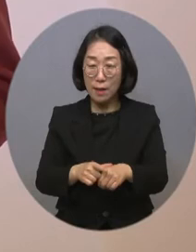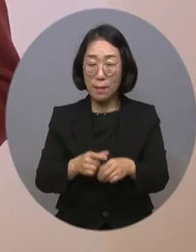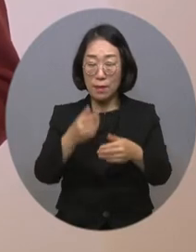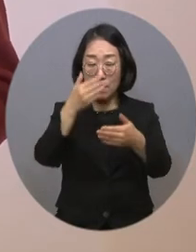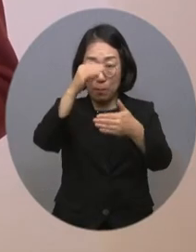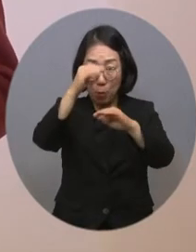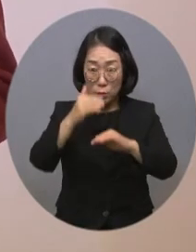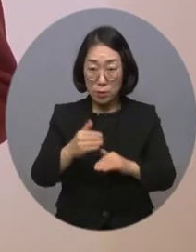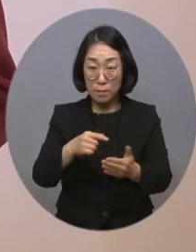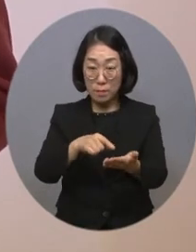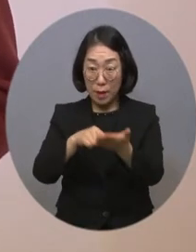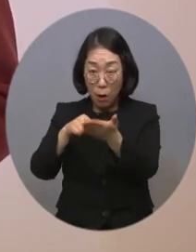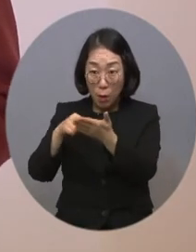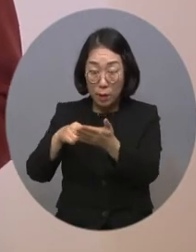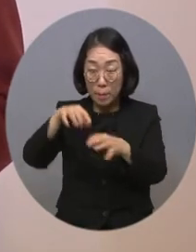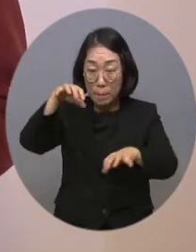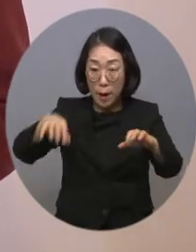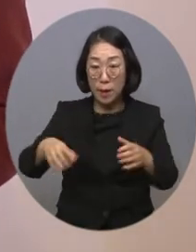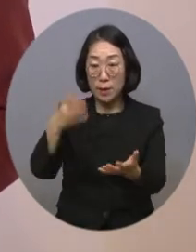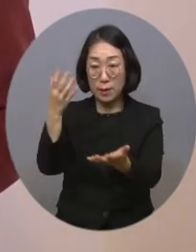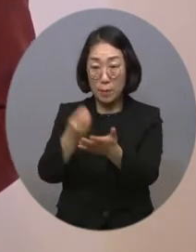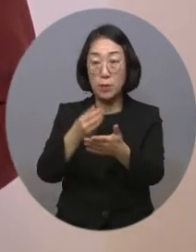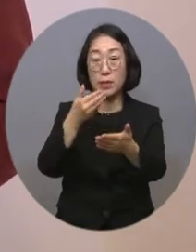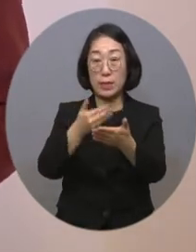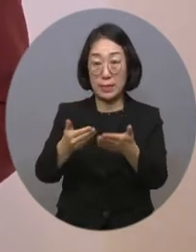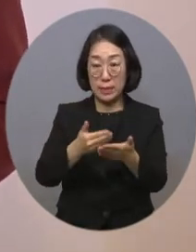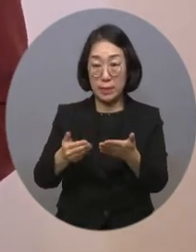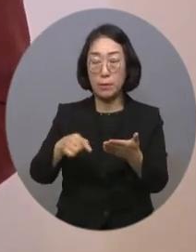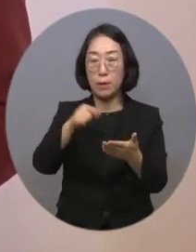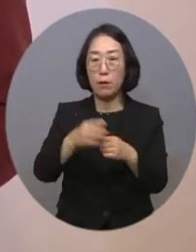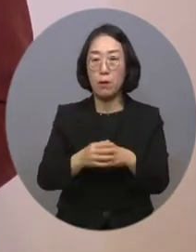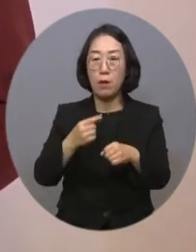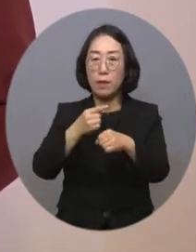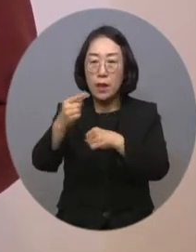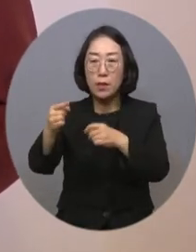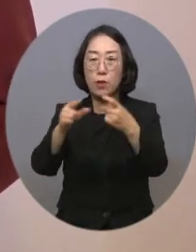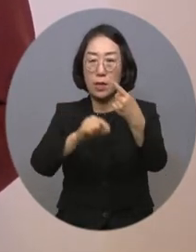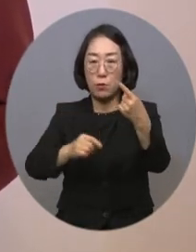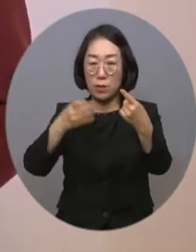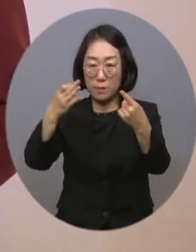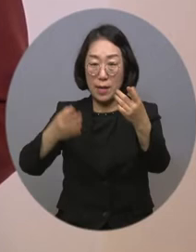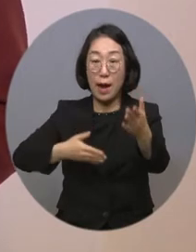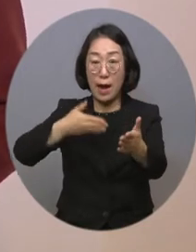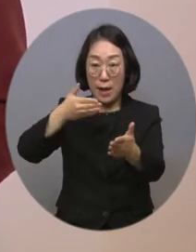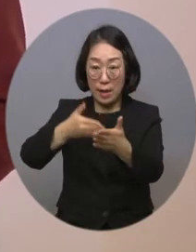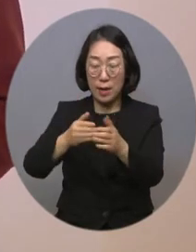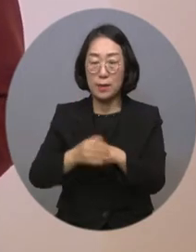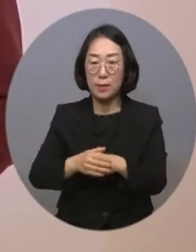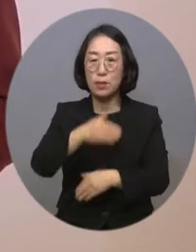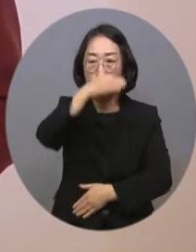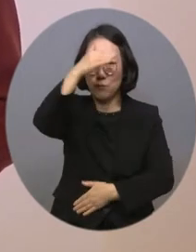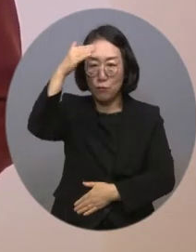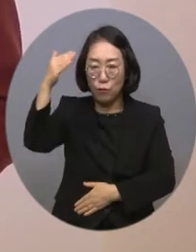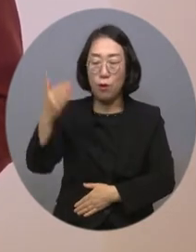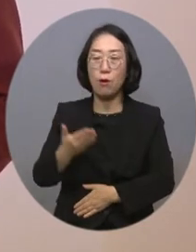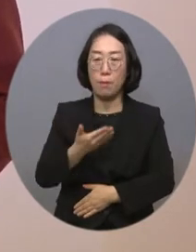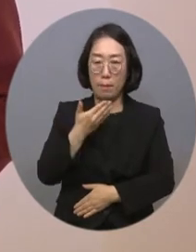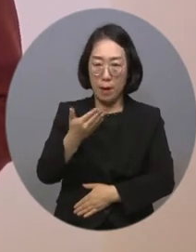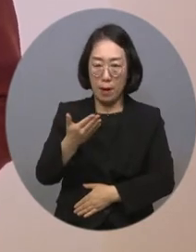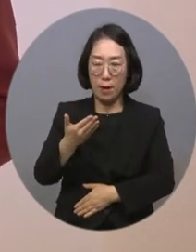깃든 풍경들을 따뜻하게 담아낸 이번 작품들은 내년 1월 14일까지 여수 에그 갤러리에서